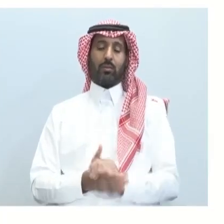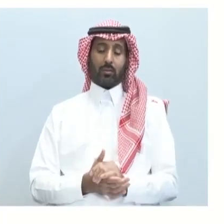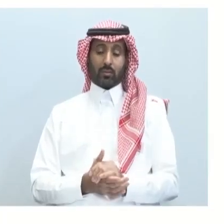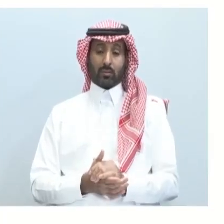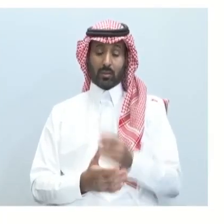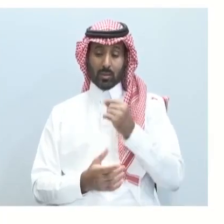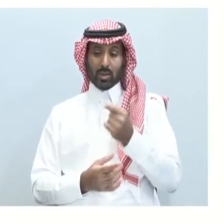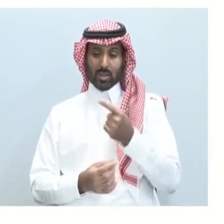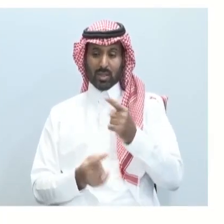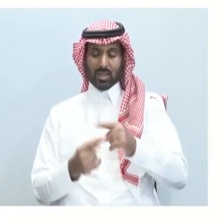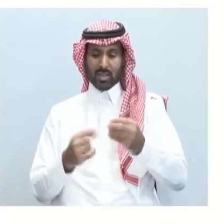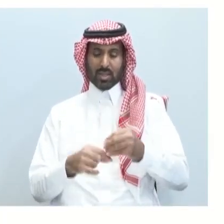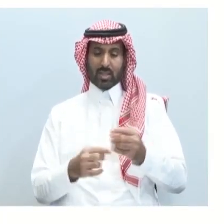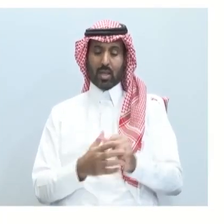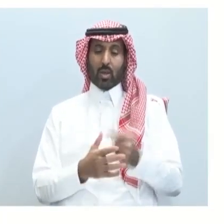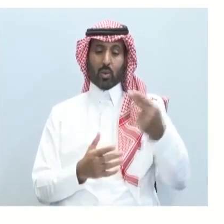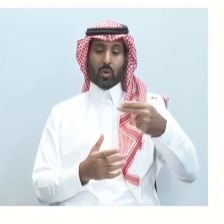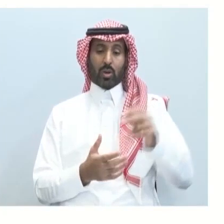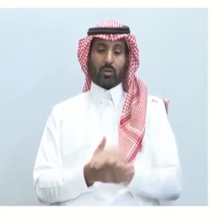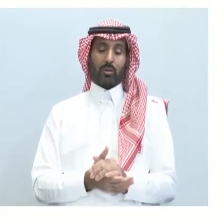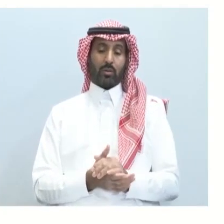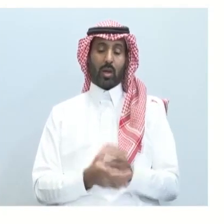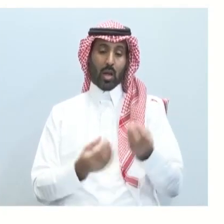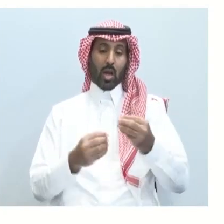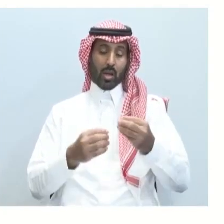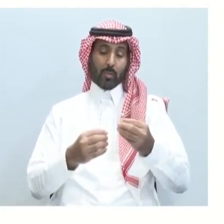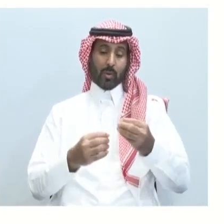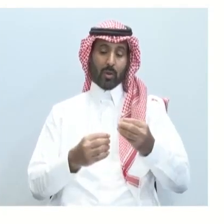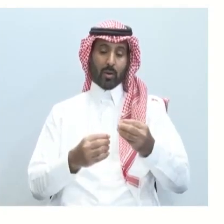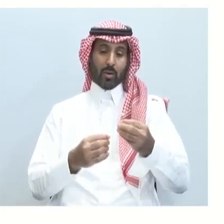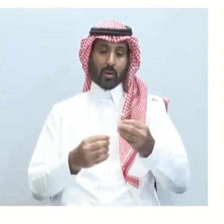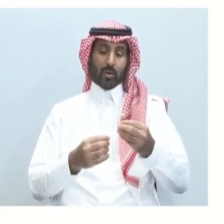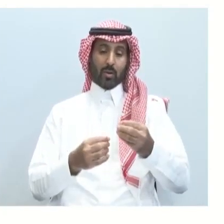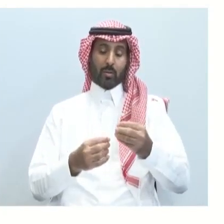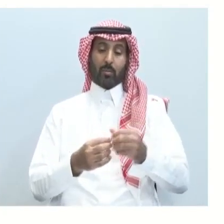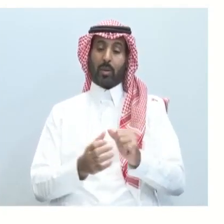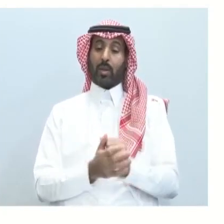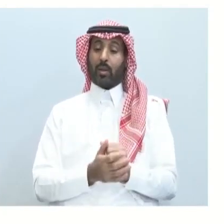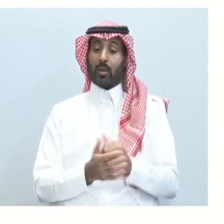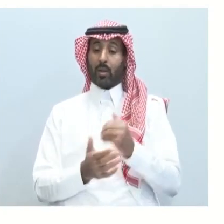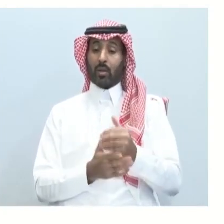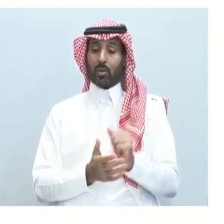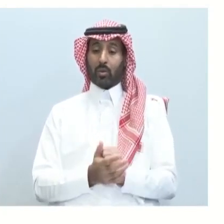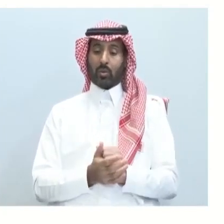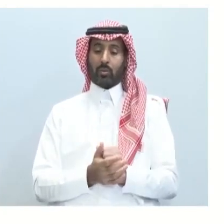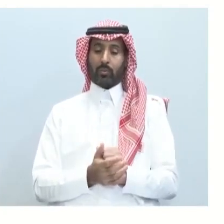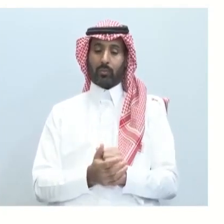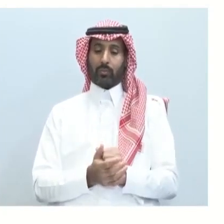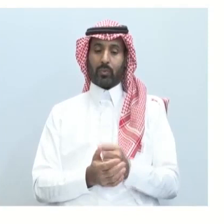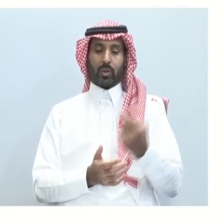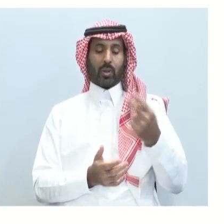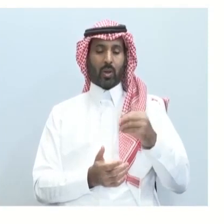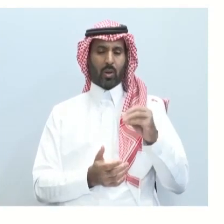تركيز ايون الهيدروجين اكبر من ايون الهيدروكسيد في المحلول